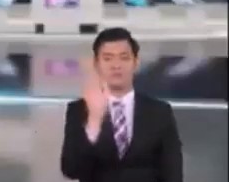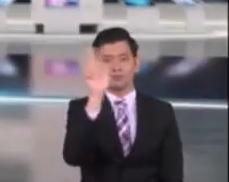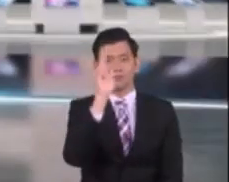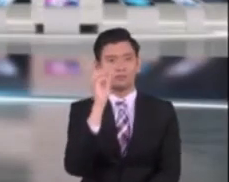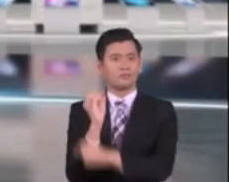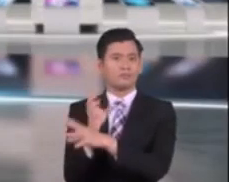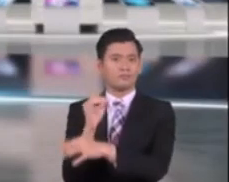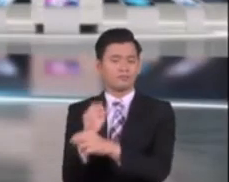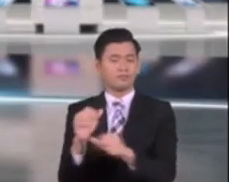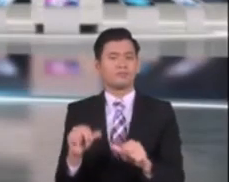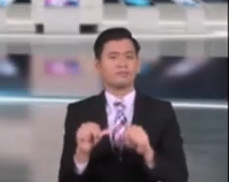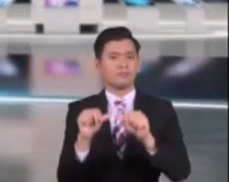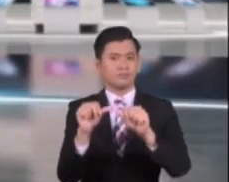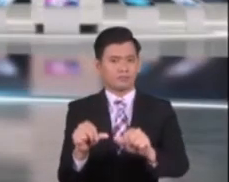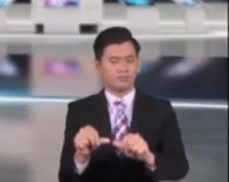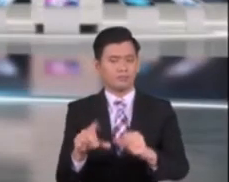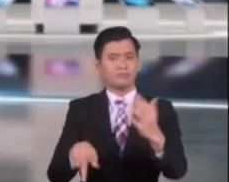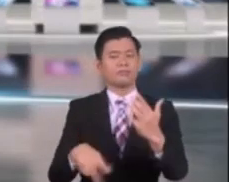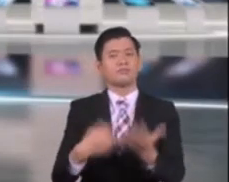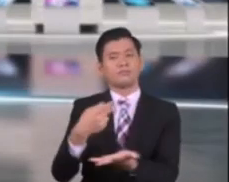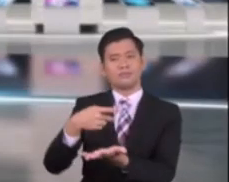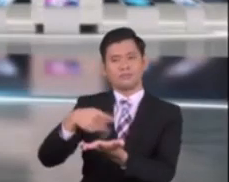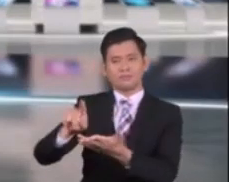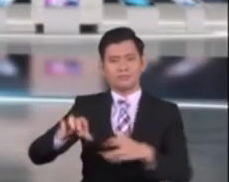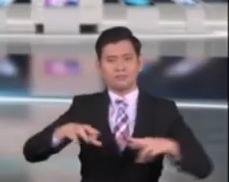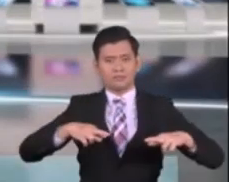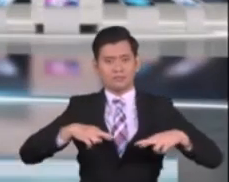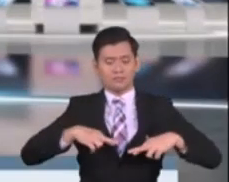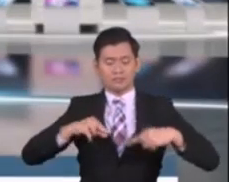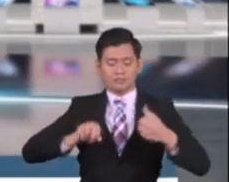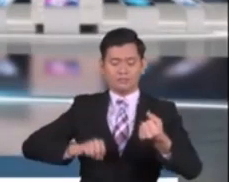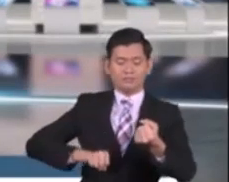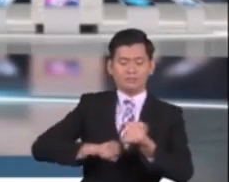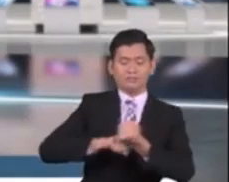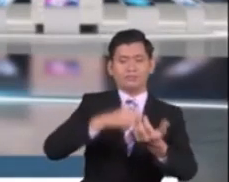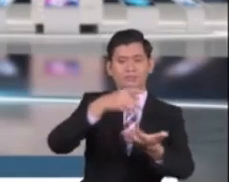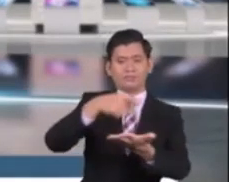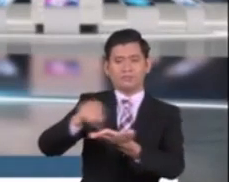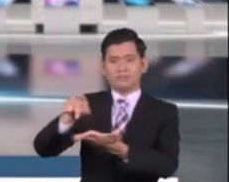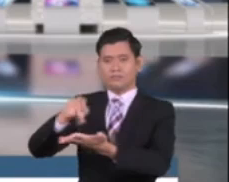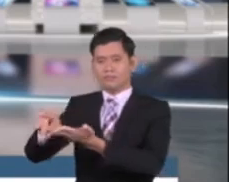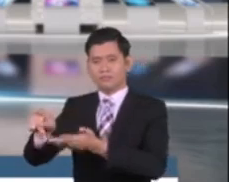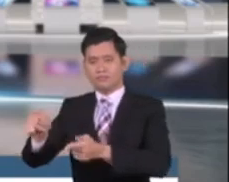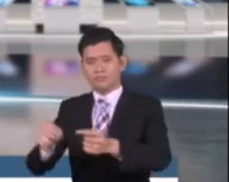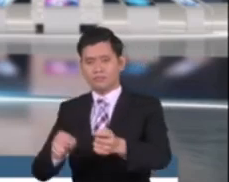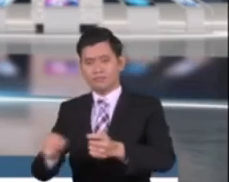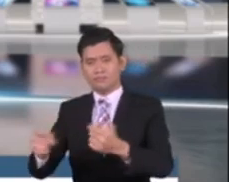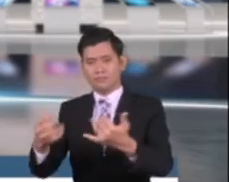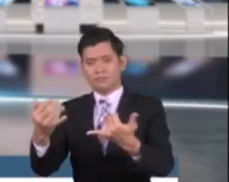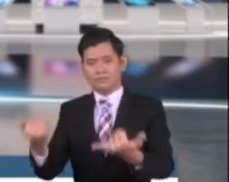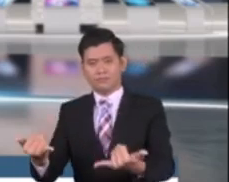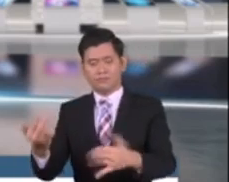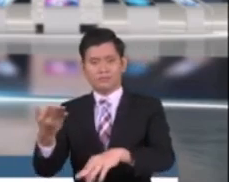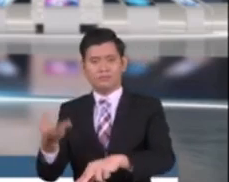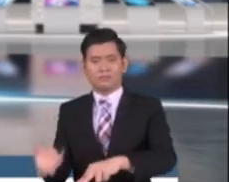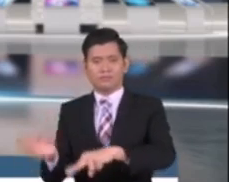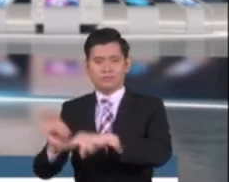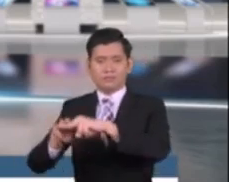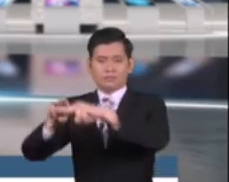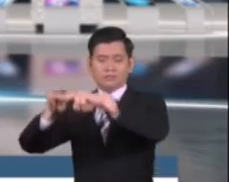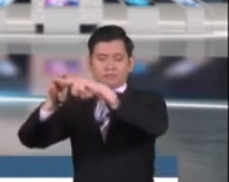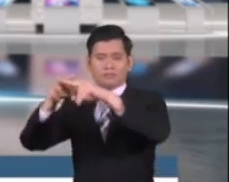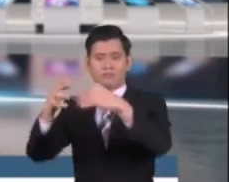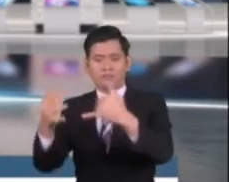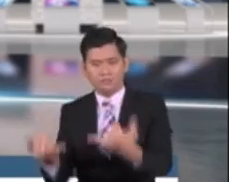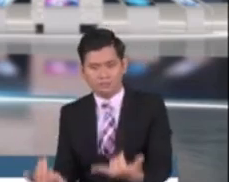Kerajaan komited meneruskan skim pension walaupun perlu menanggung perbelanjaan mengurus yang semakin meningkat. Malah penambahbaikan